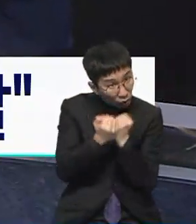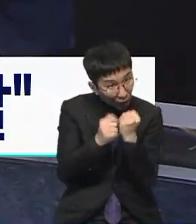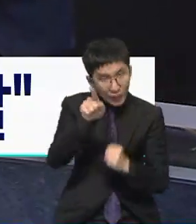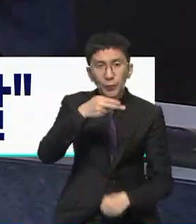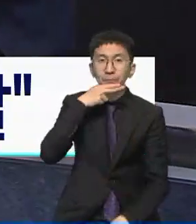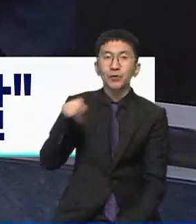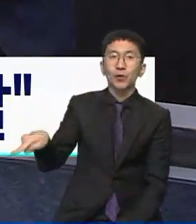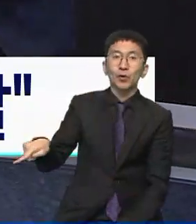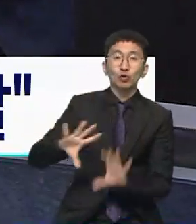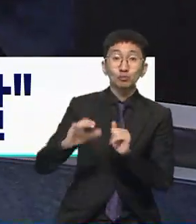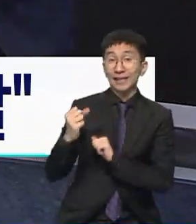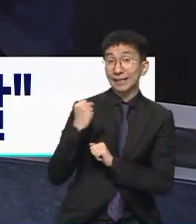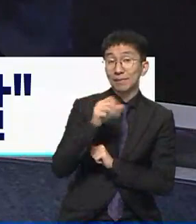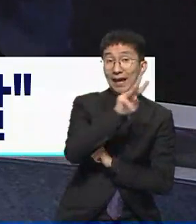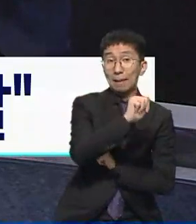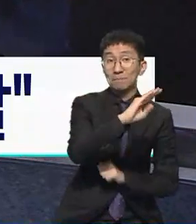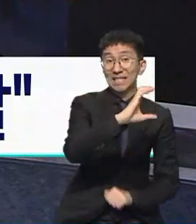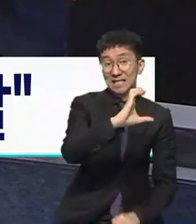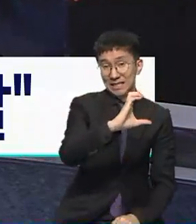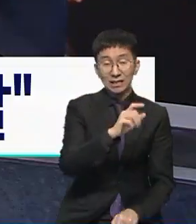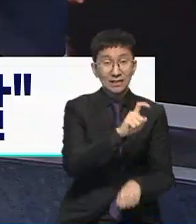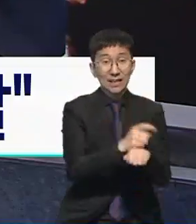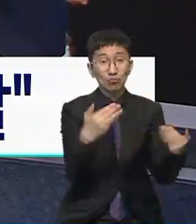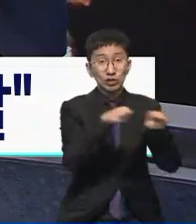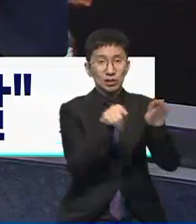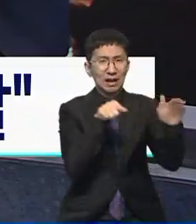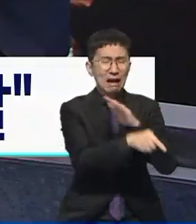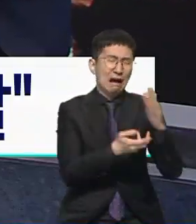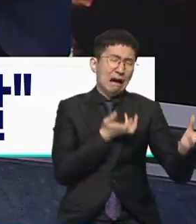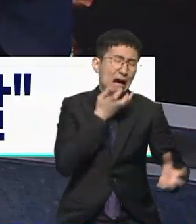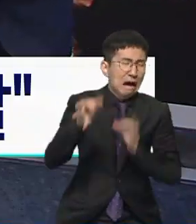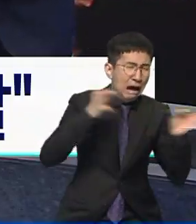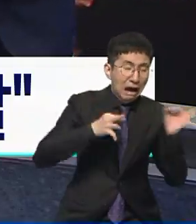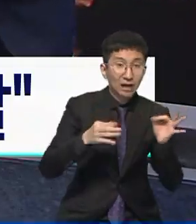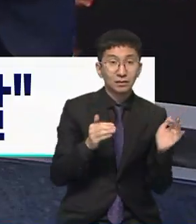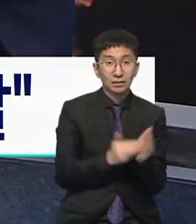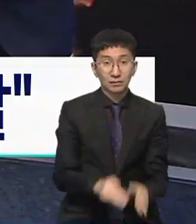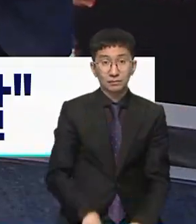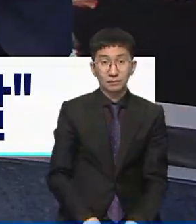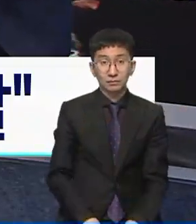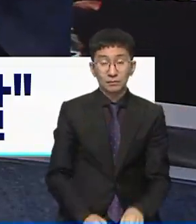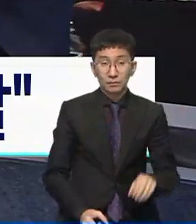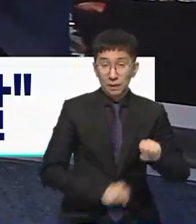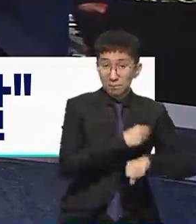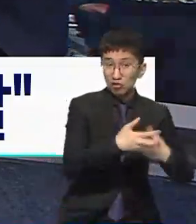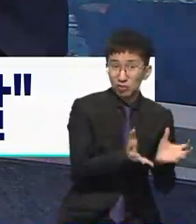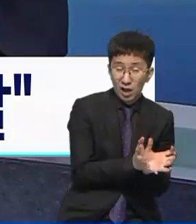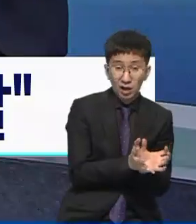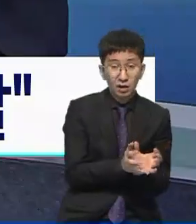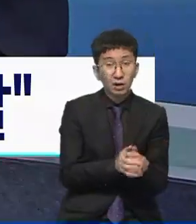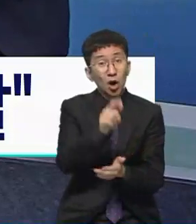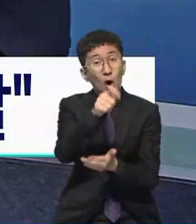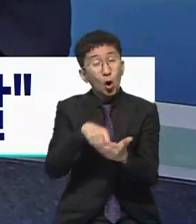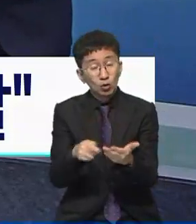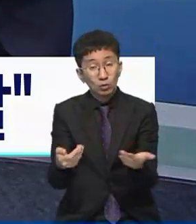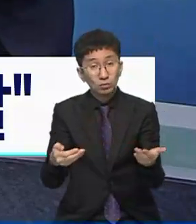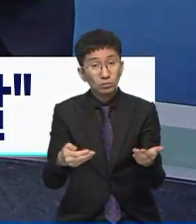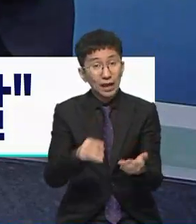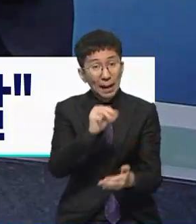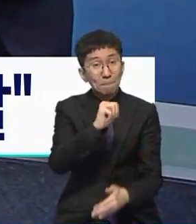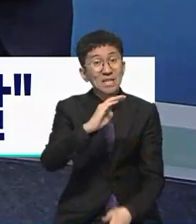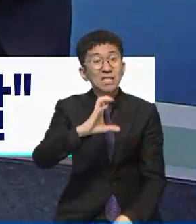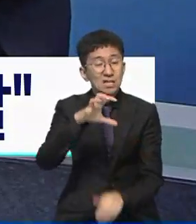가운데 국민의힘은 MBC를 찾아가서 목소리를 높였습니다. 야당에선 언론에 제갈 물리지